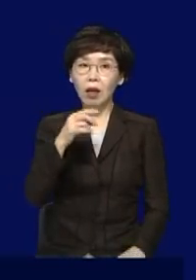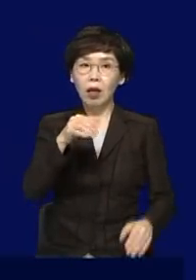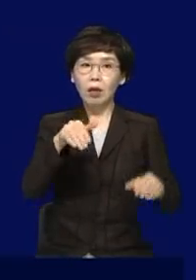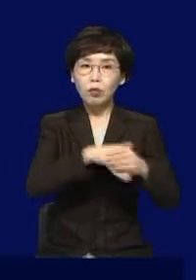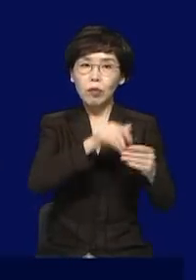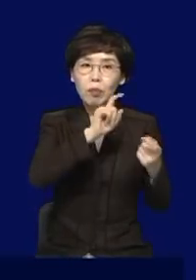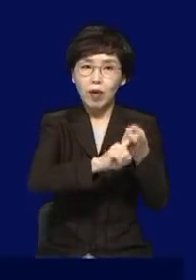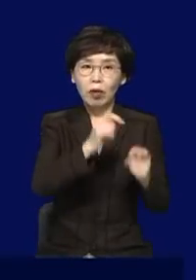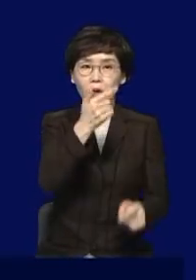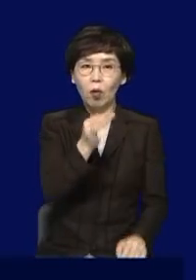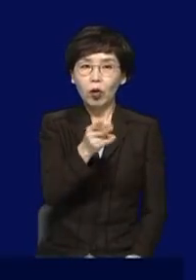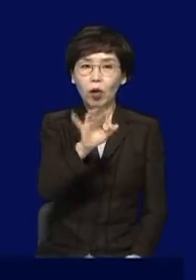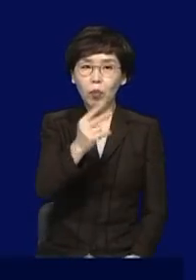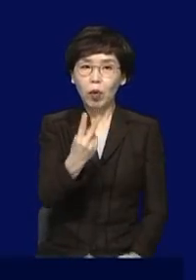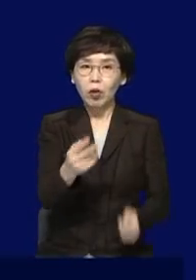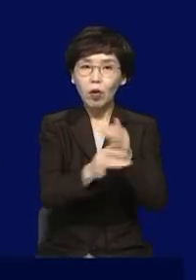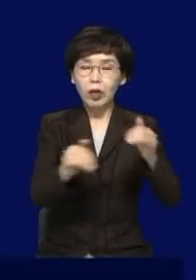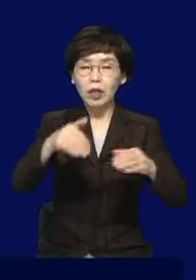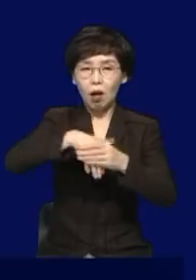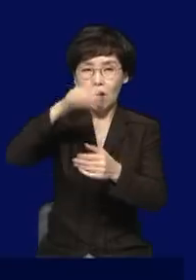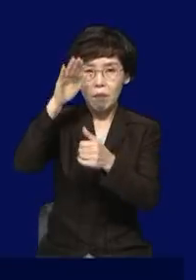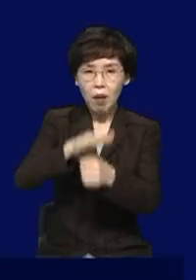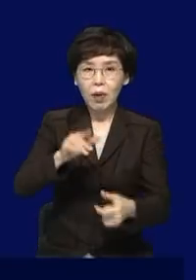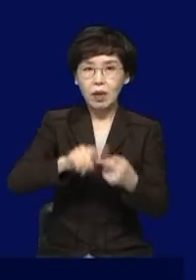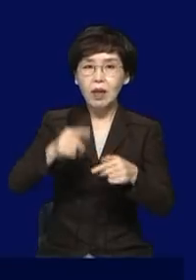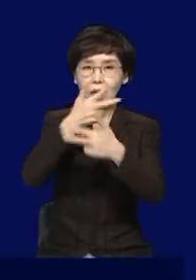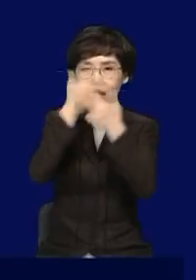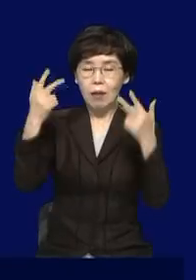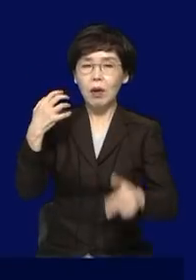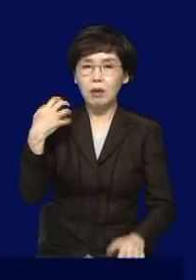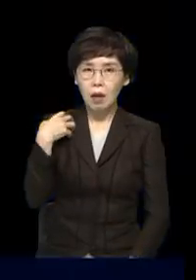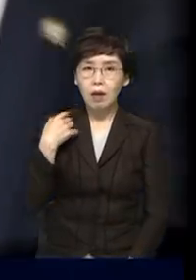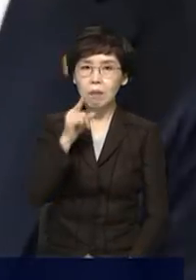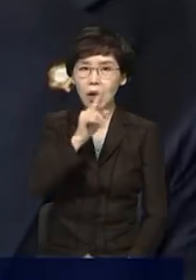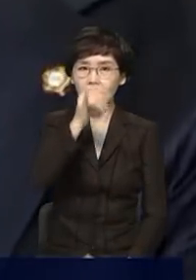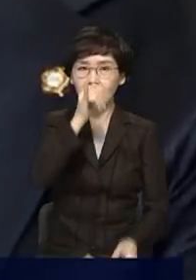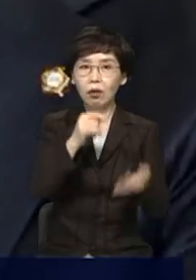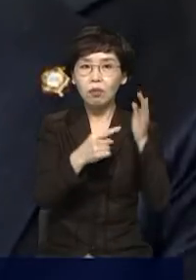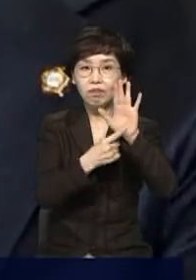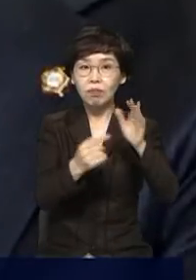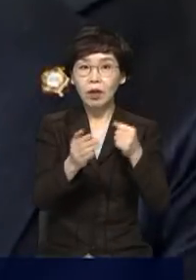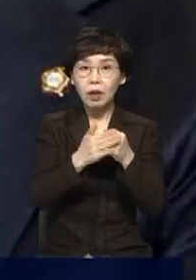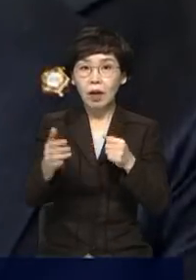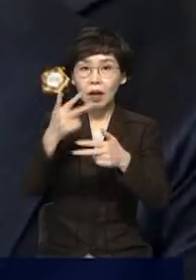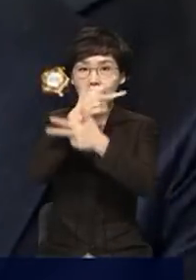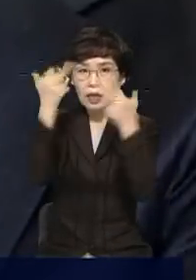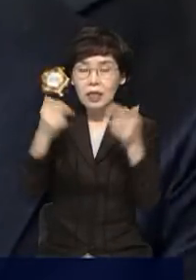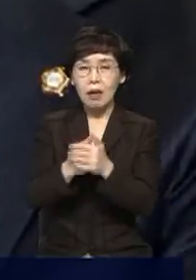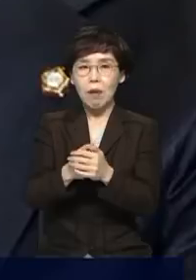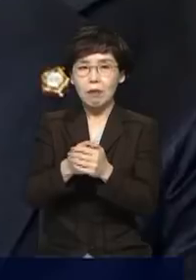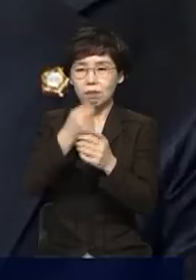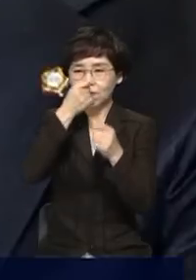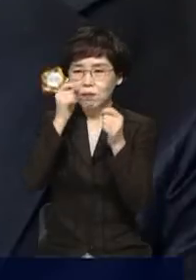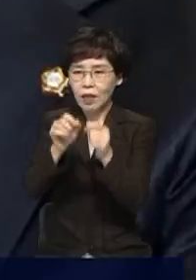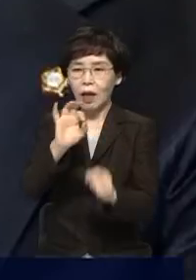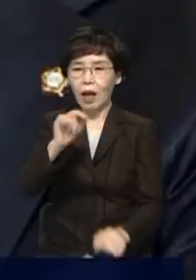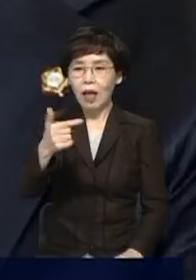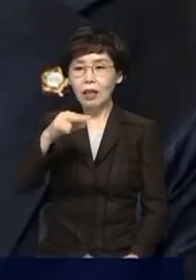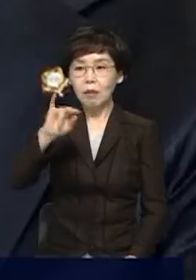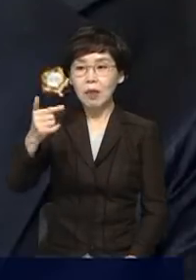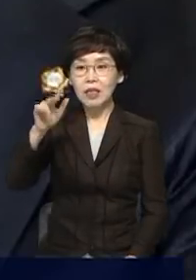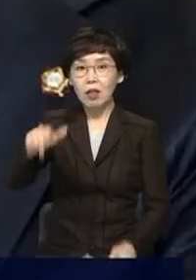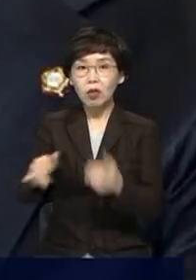홍영표 의원이 선거 패배에 대해 이재명 책임론을 불집히자 이재명 15년지기를 자처하는 안민석